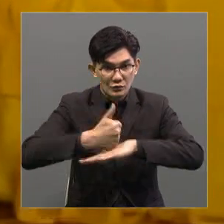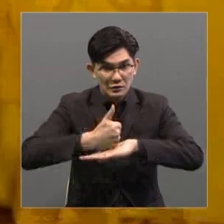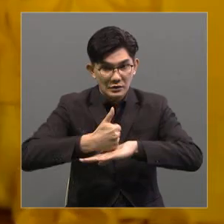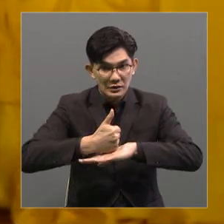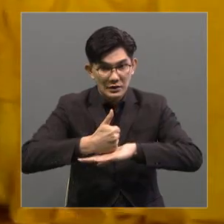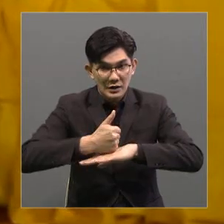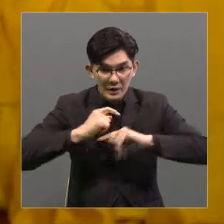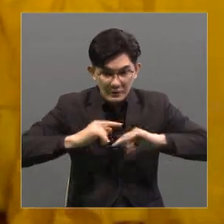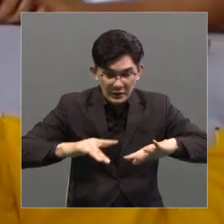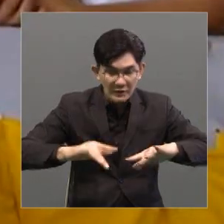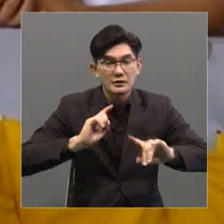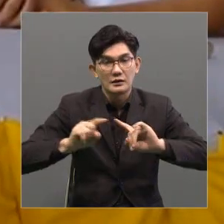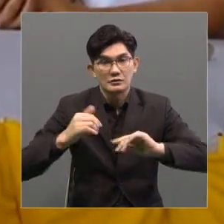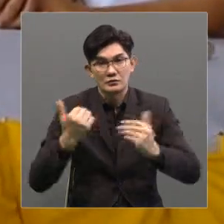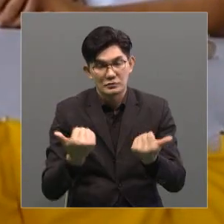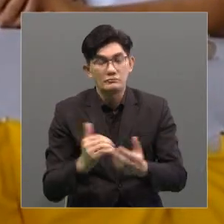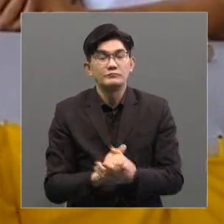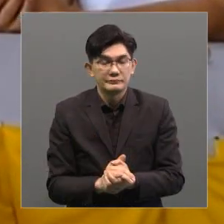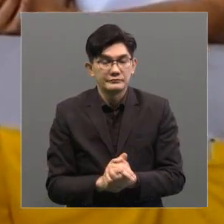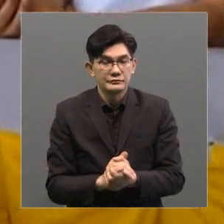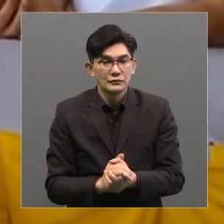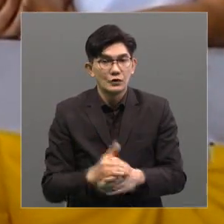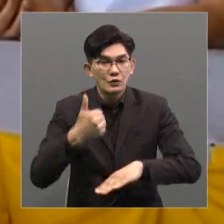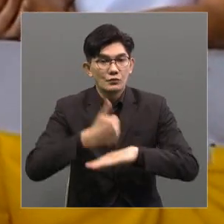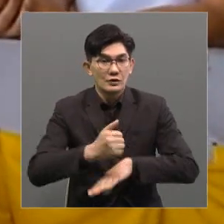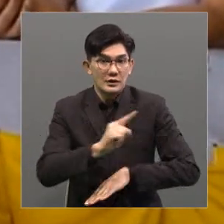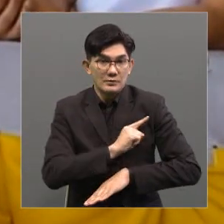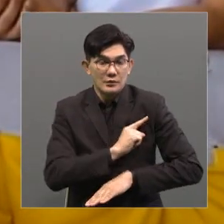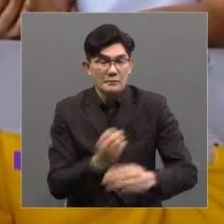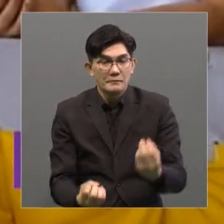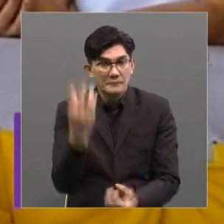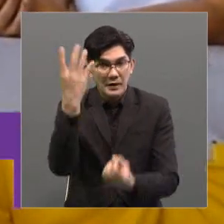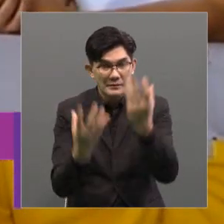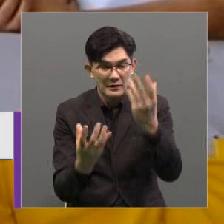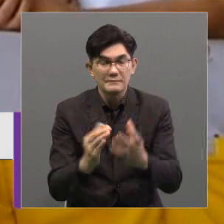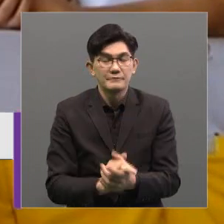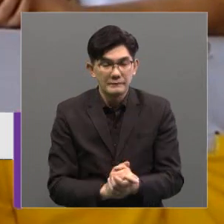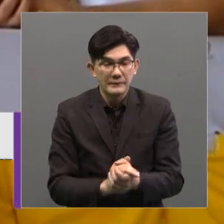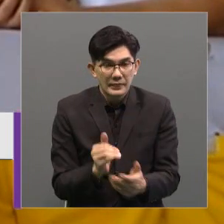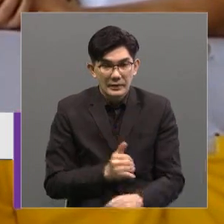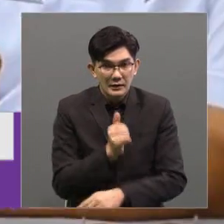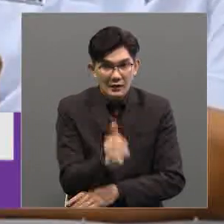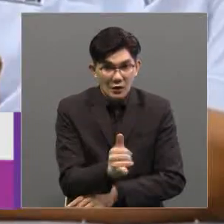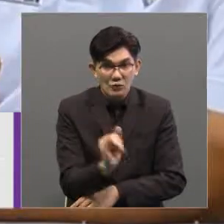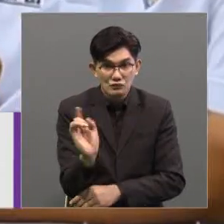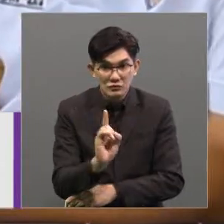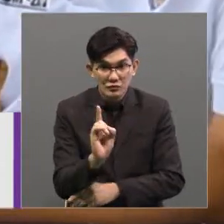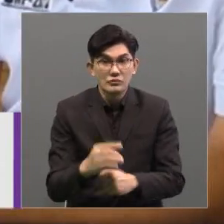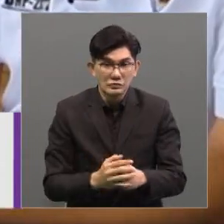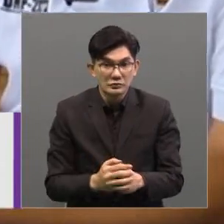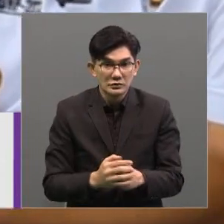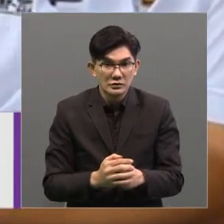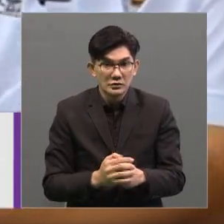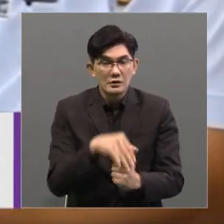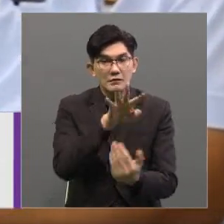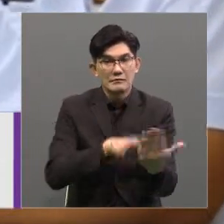ทรัพยากรทางทะเลและชายฝั่งรักษาราชการแทนอธิบดีกรมอุทยานแห่งชาติสัตว์ป่าและพันธุ์พืชค่ะท่านก็ลงพื้นที่ไปนะคะไปร่วมก